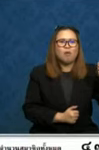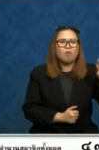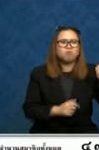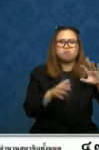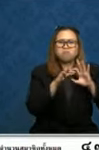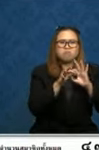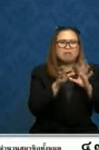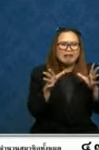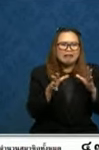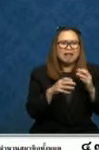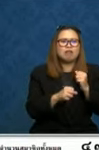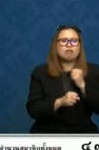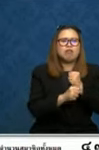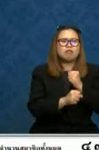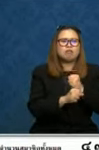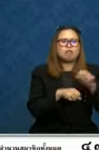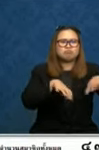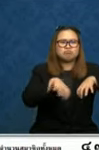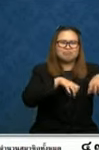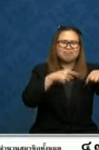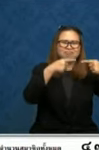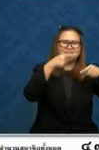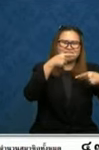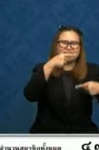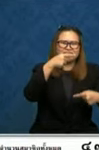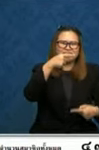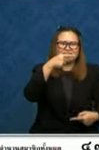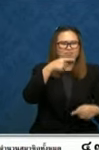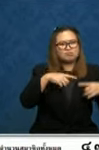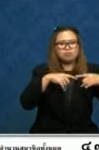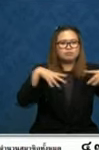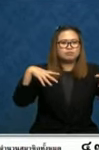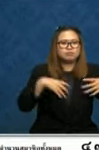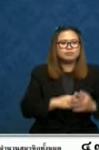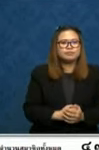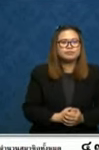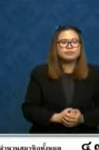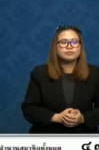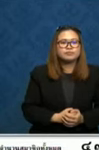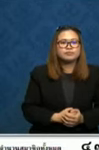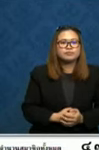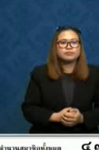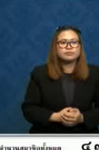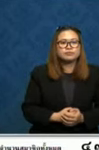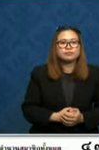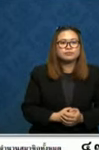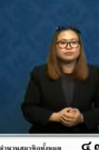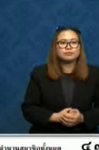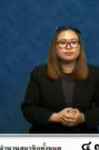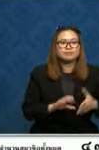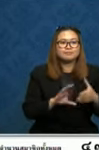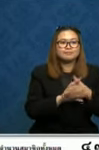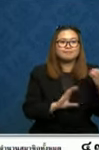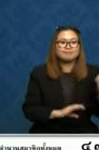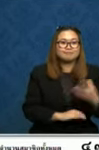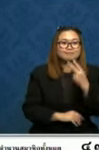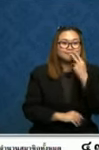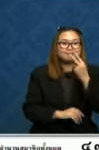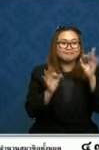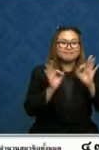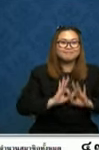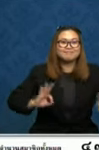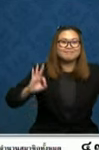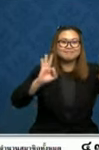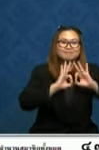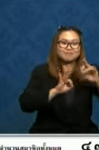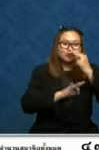มๆก็ประมาณ80กว่าล้านจริงๆตัดได้ง่ายๆเลยครับขอสไลด์ถัดไปครับแต่เรื่องสำคัญมากกว่านั้นคือเรื่องที่ผมส